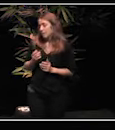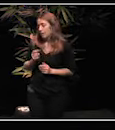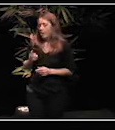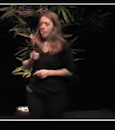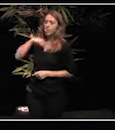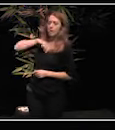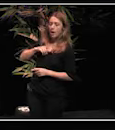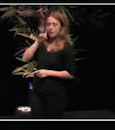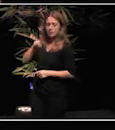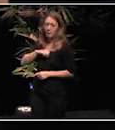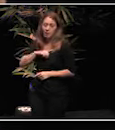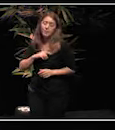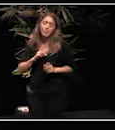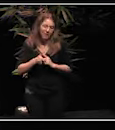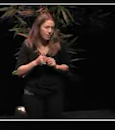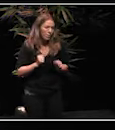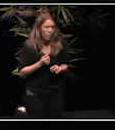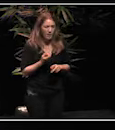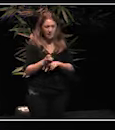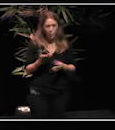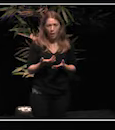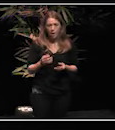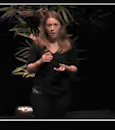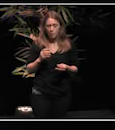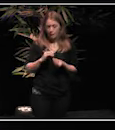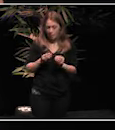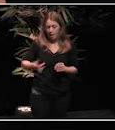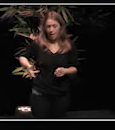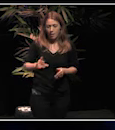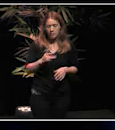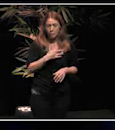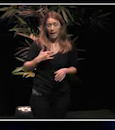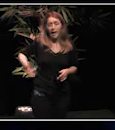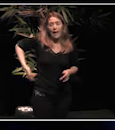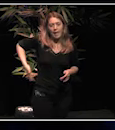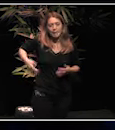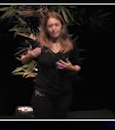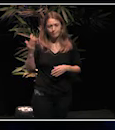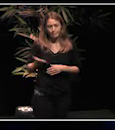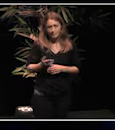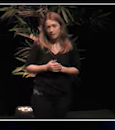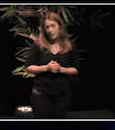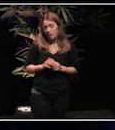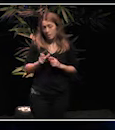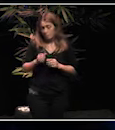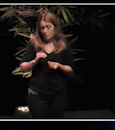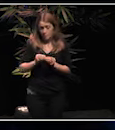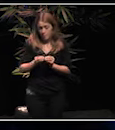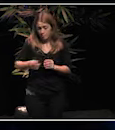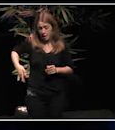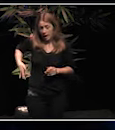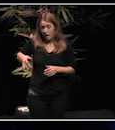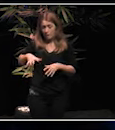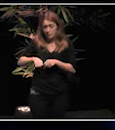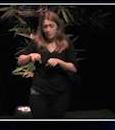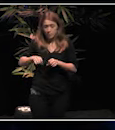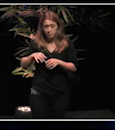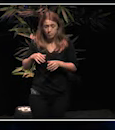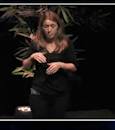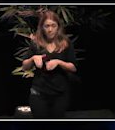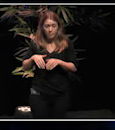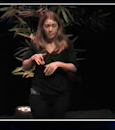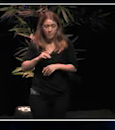même franchement en danger son rein. Et donc, effectivement, il y a des vrais risques d'insuffisance rénale et il y a des gens qui sont,